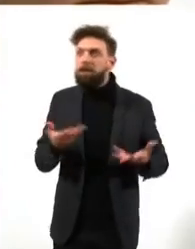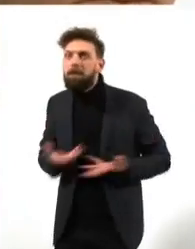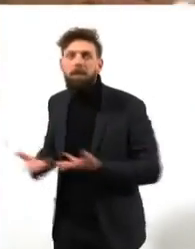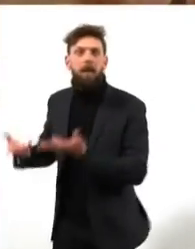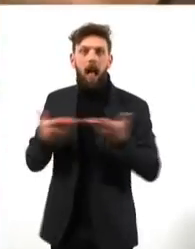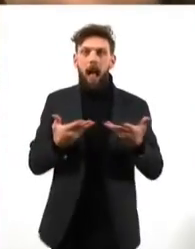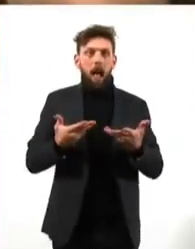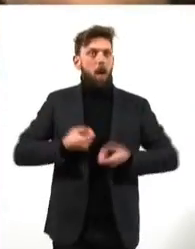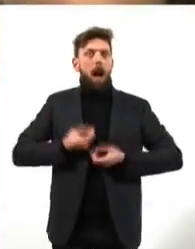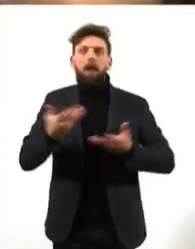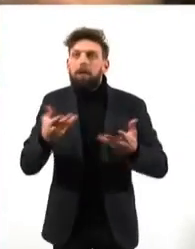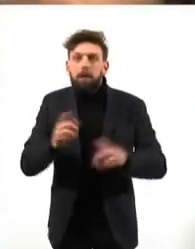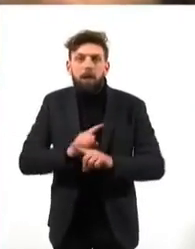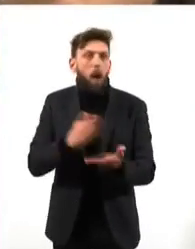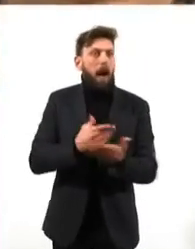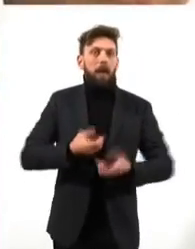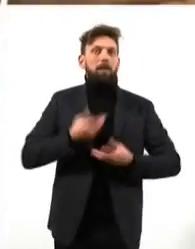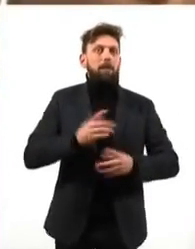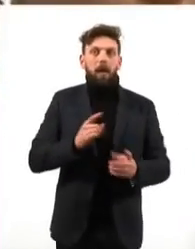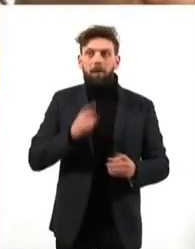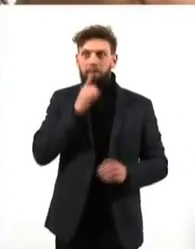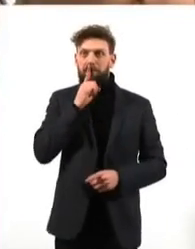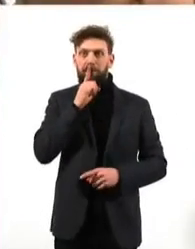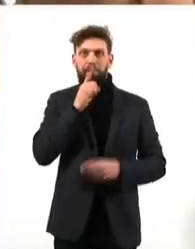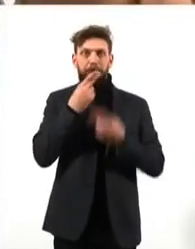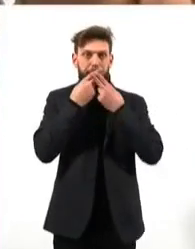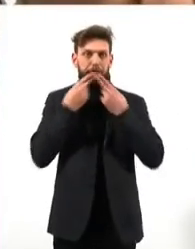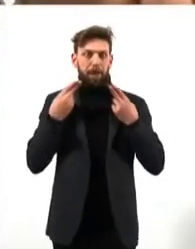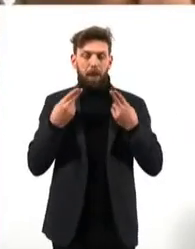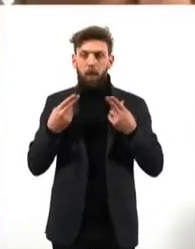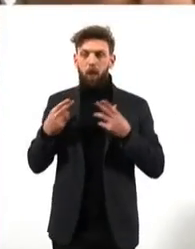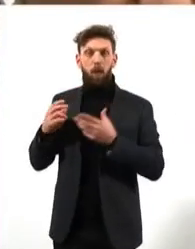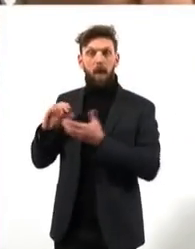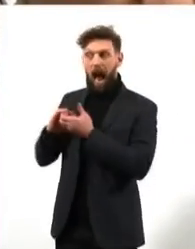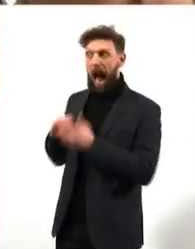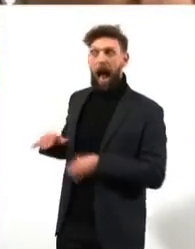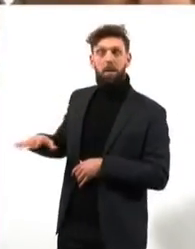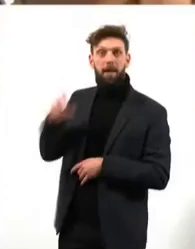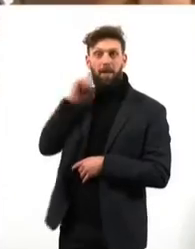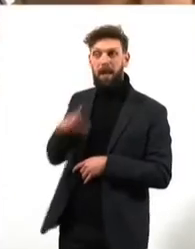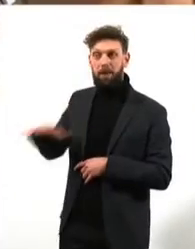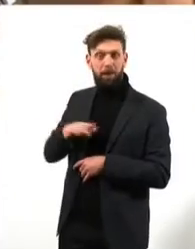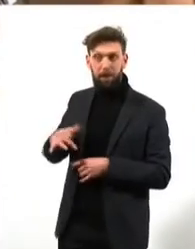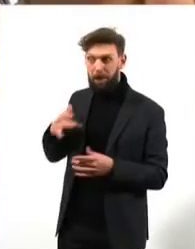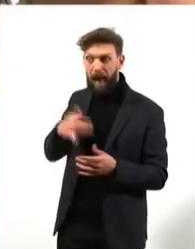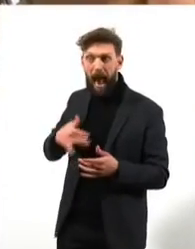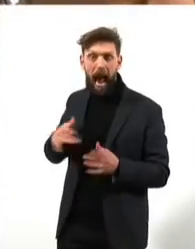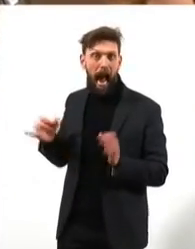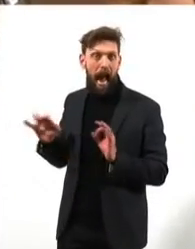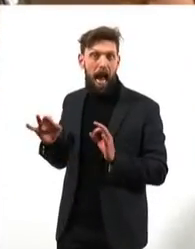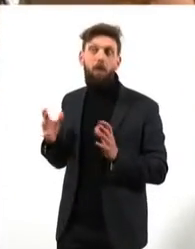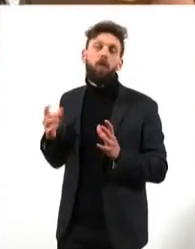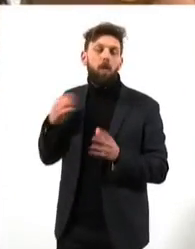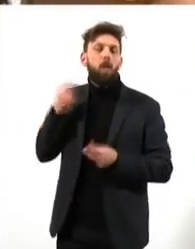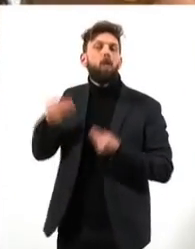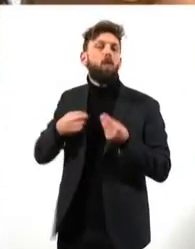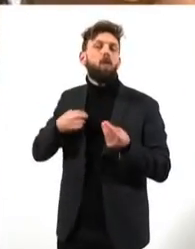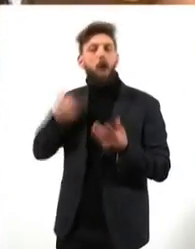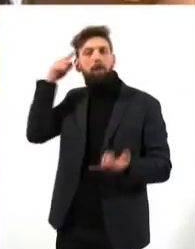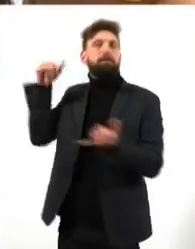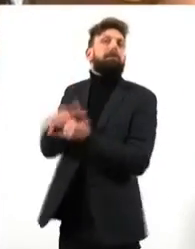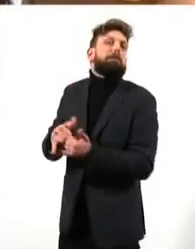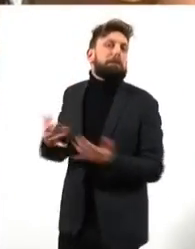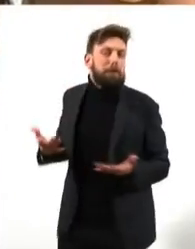parler en classe parce qu'on n'en parlait pas. Donc, je me disais que c'était tabou et aucune de mes copines n'en avait. En tout cas, je ne le savais pas. Donc, voilà.